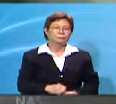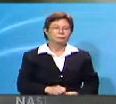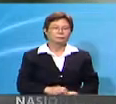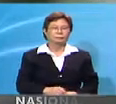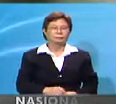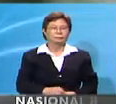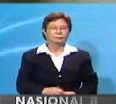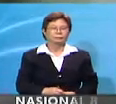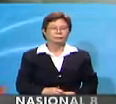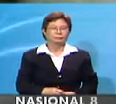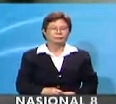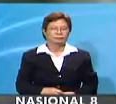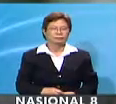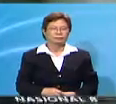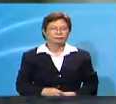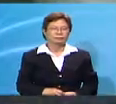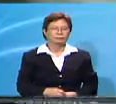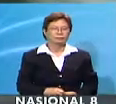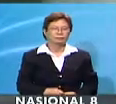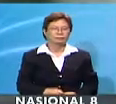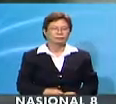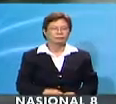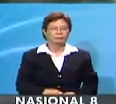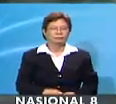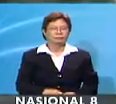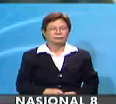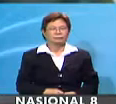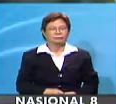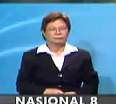kesihatannyawal penat-penat kami duk rut-ut Tuah